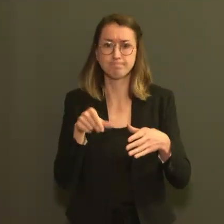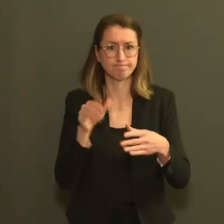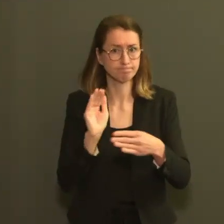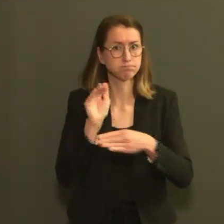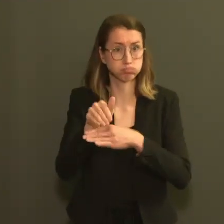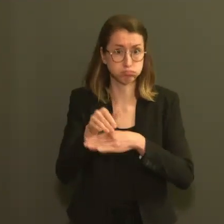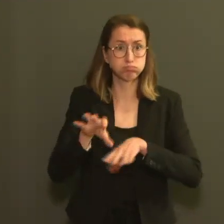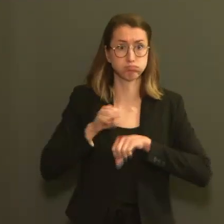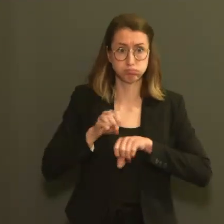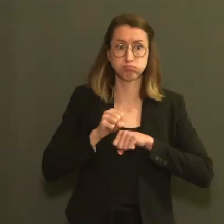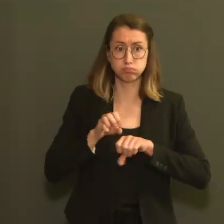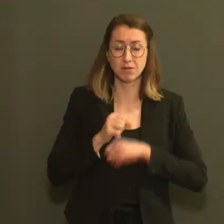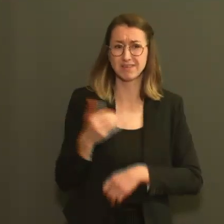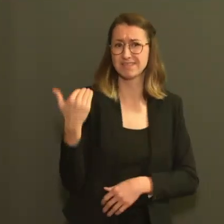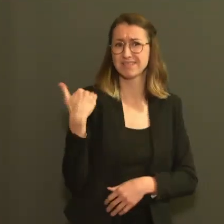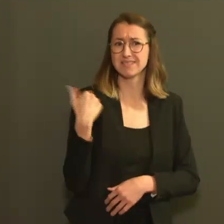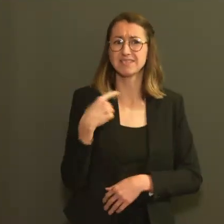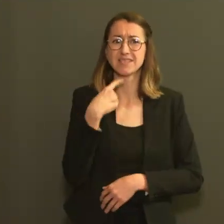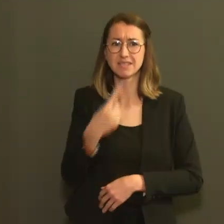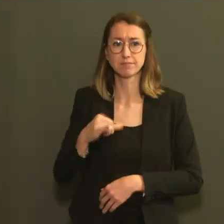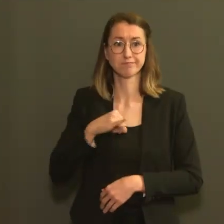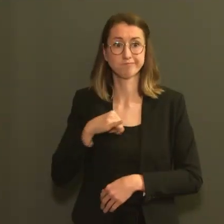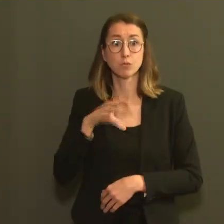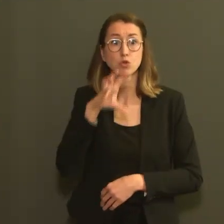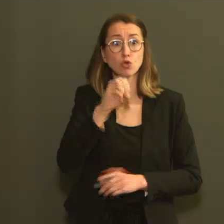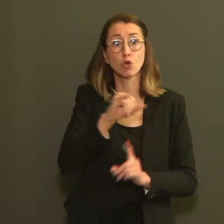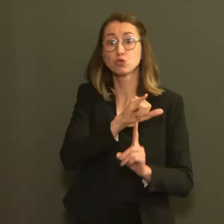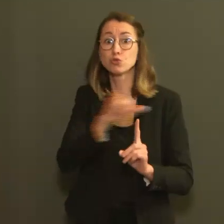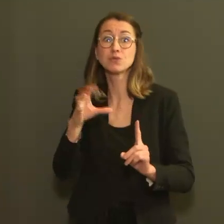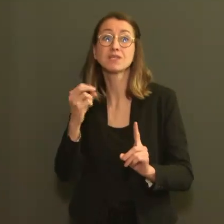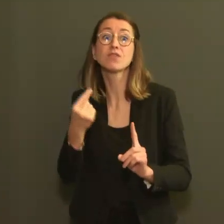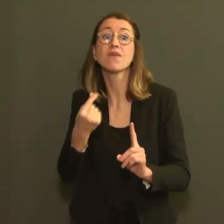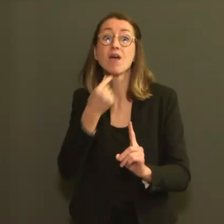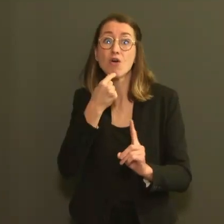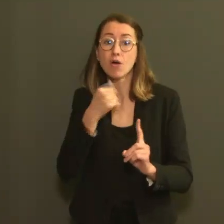un doublement des infections dans la tranche entre 30 et 80 ans.